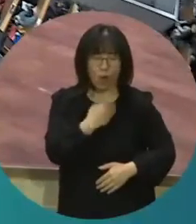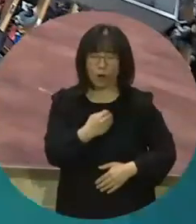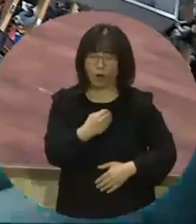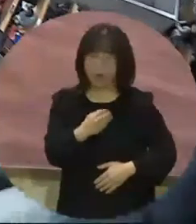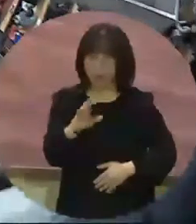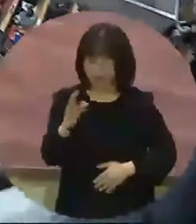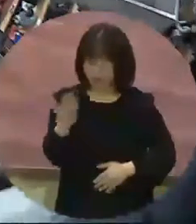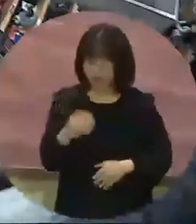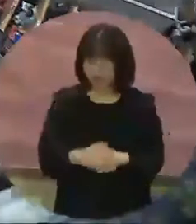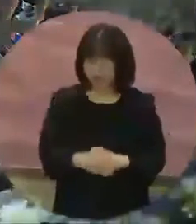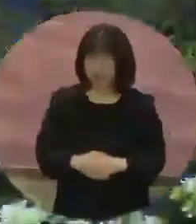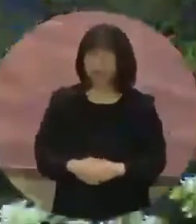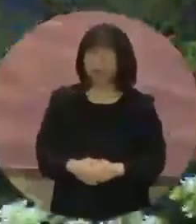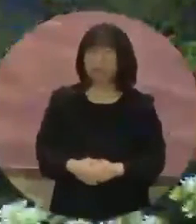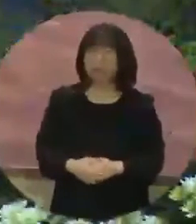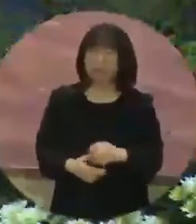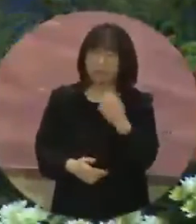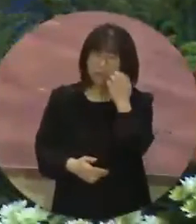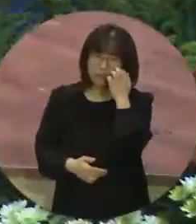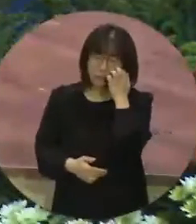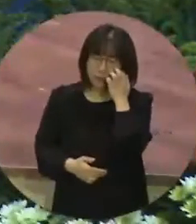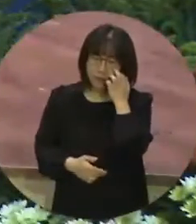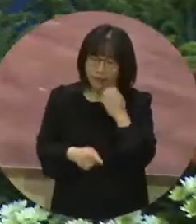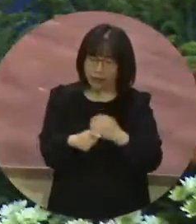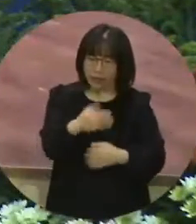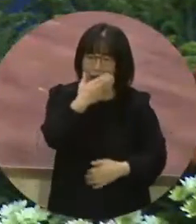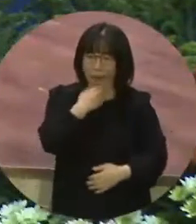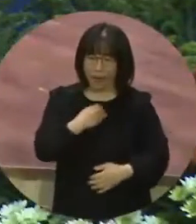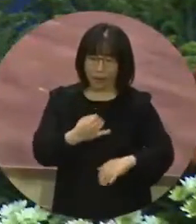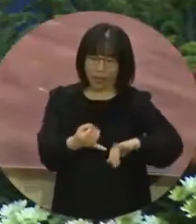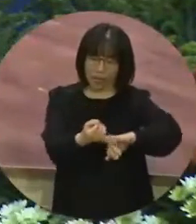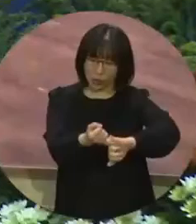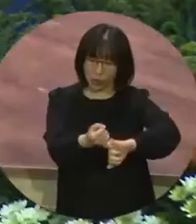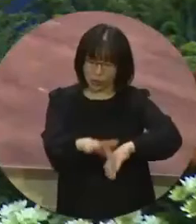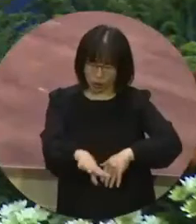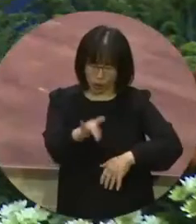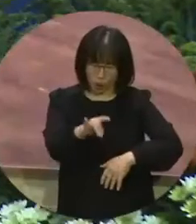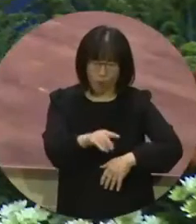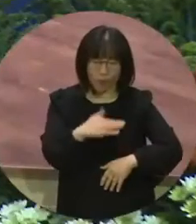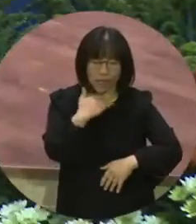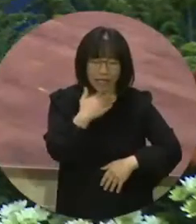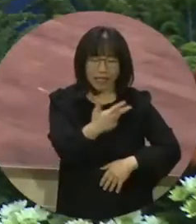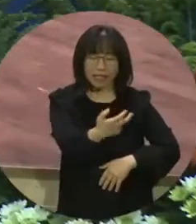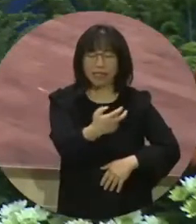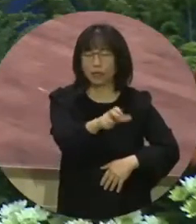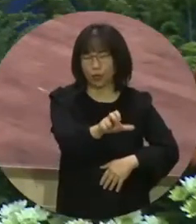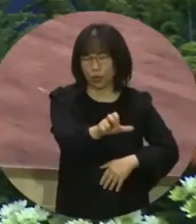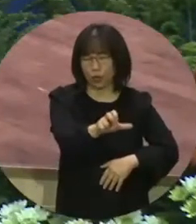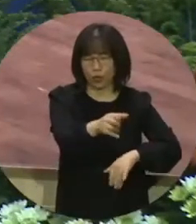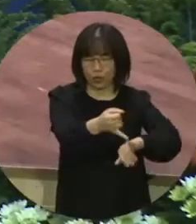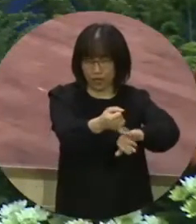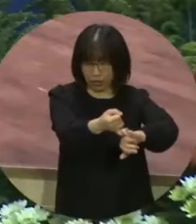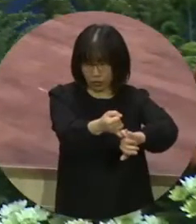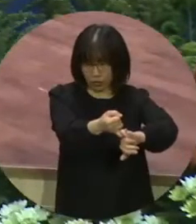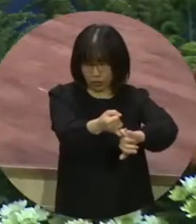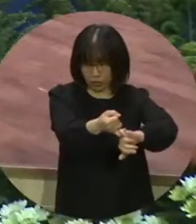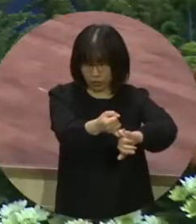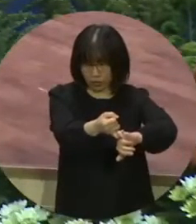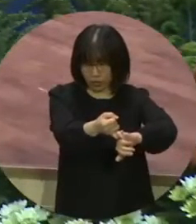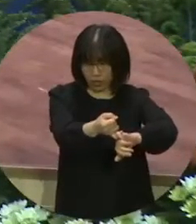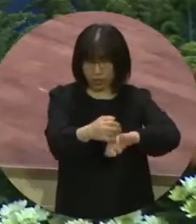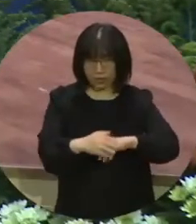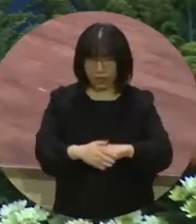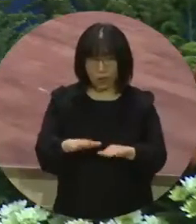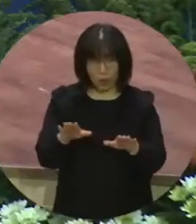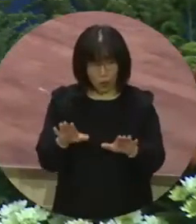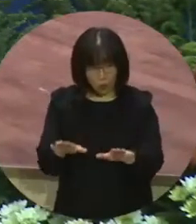창세기 12장에서 말씀하셨단 말이야. 이때가 아브라함이 몇 살 때냐? 75세 때입니다. 75세. 그리고 오늘